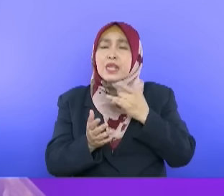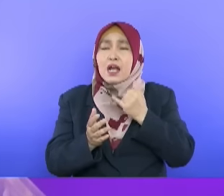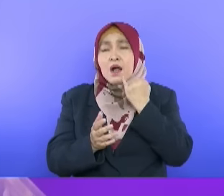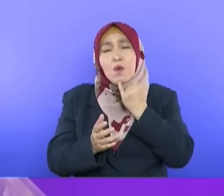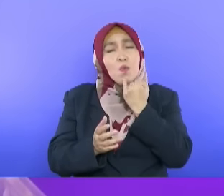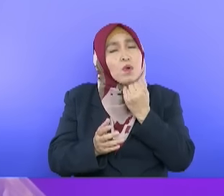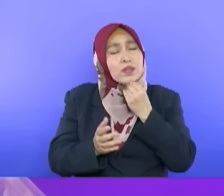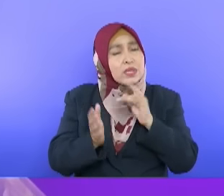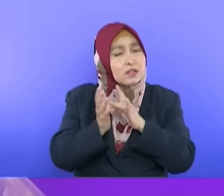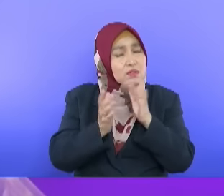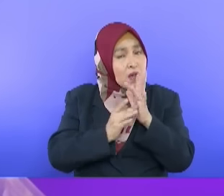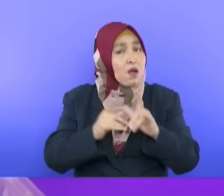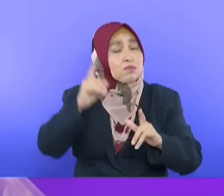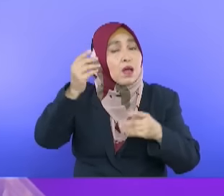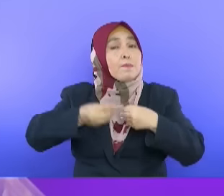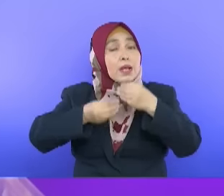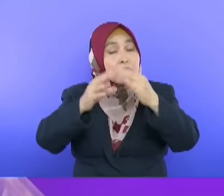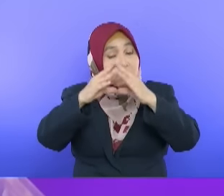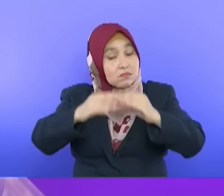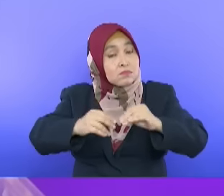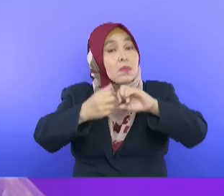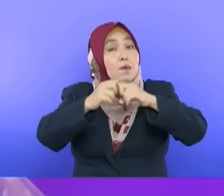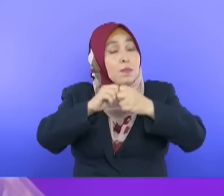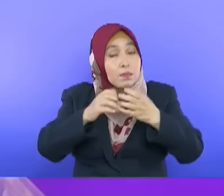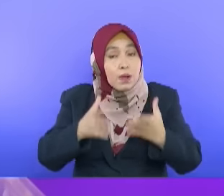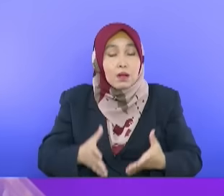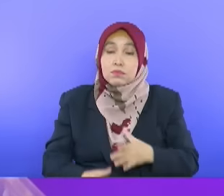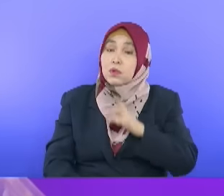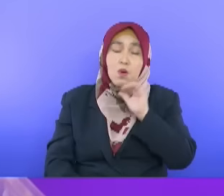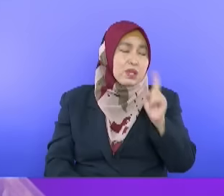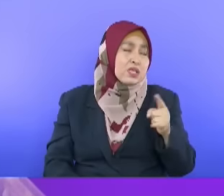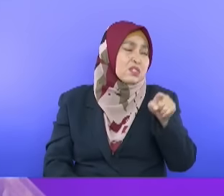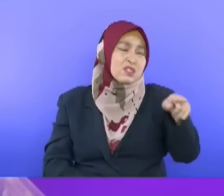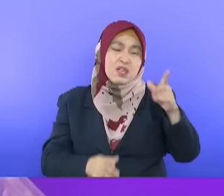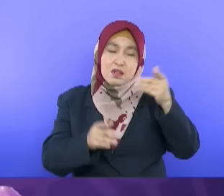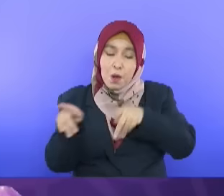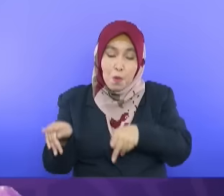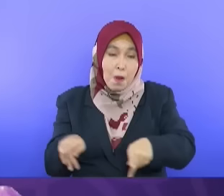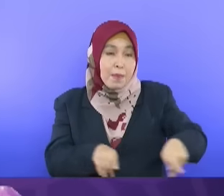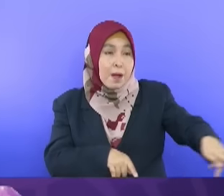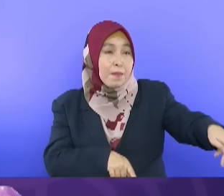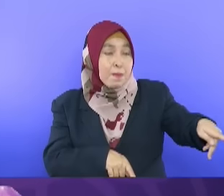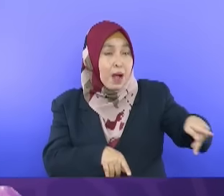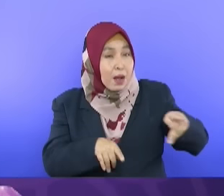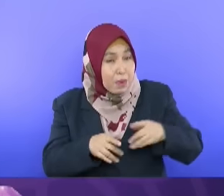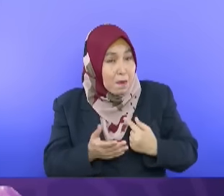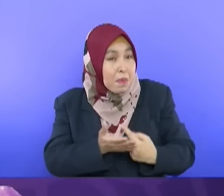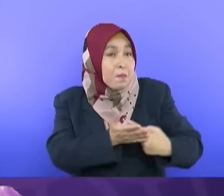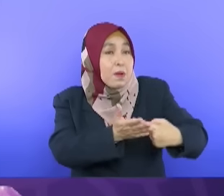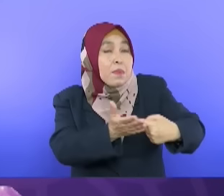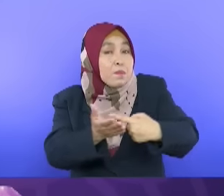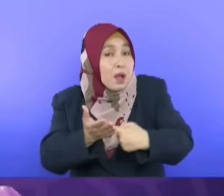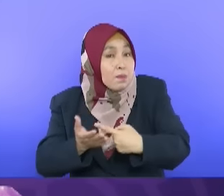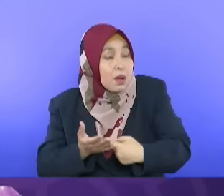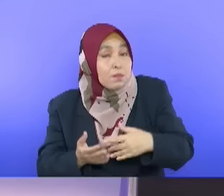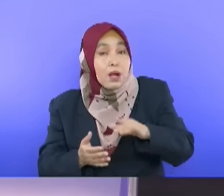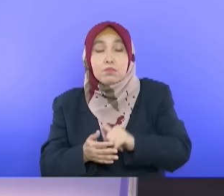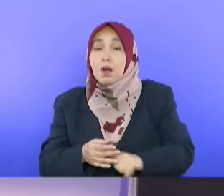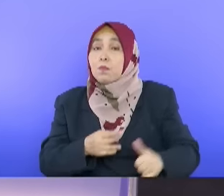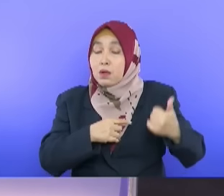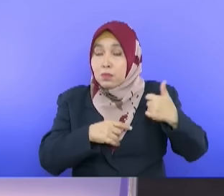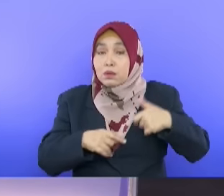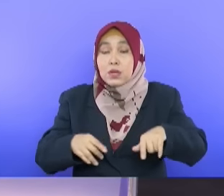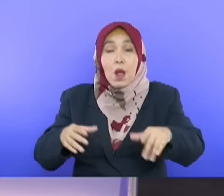tetapi Allah juga memberikan solusi bukan sekadar kita Oh mereka ini sedang merancang konspirasi misalnya ataupun mereka ini sedang